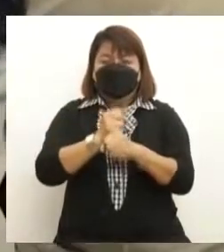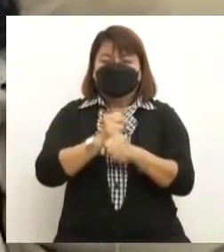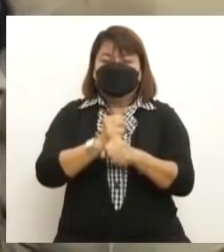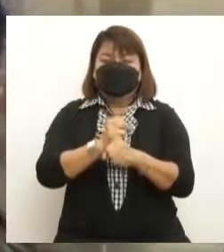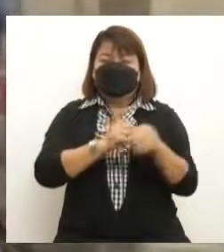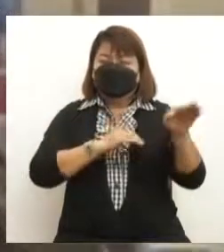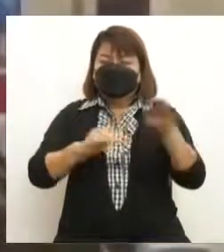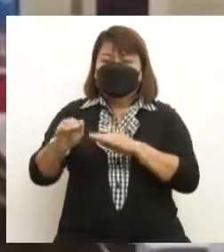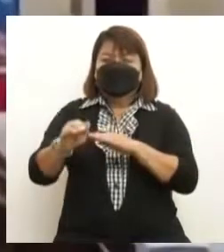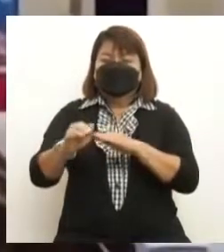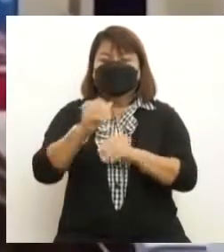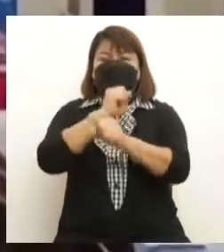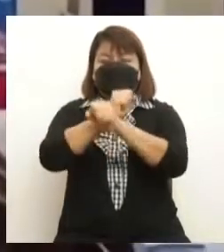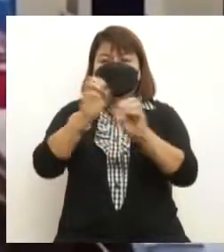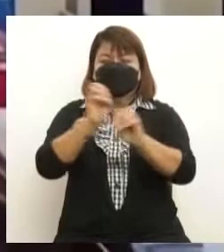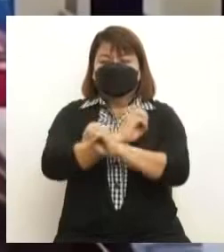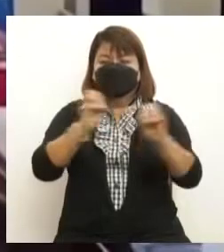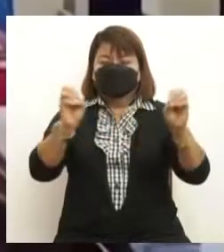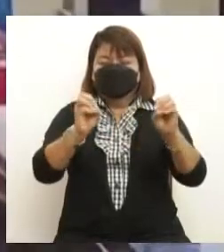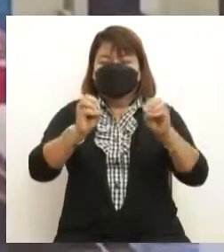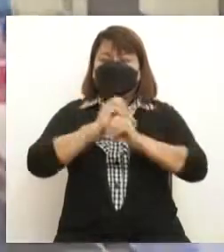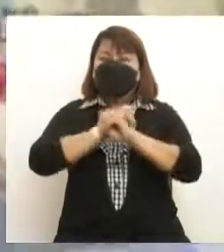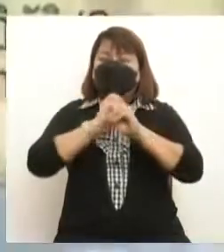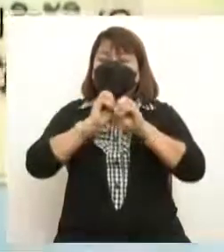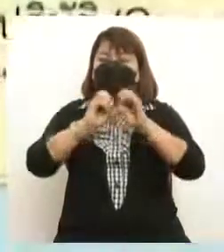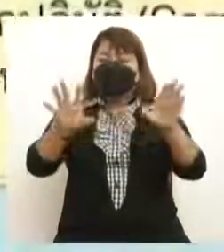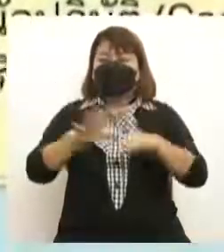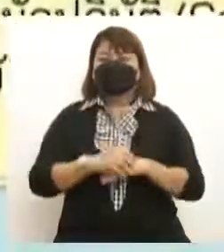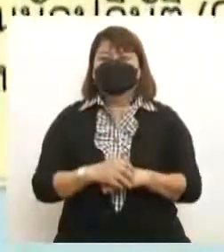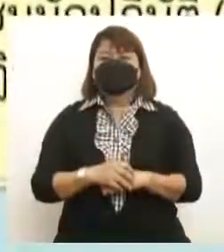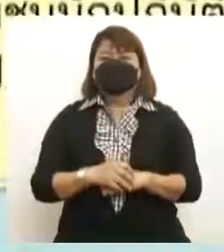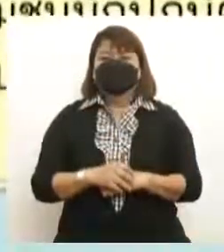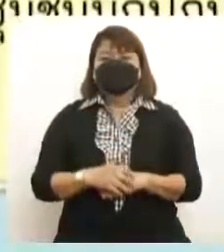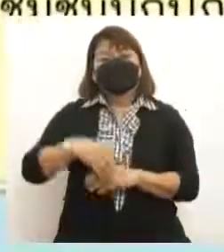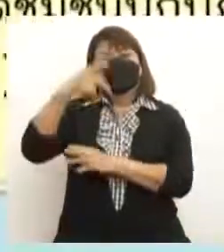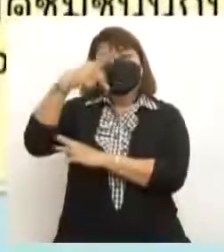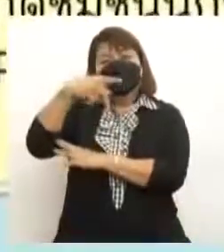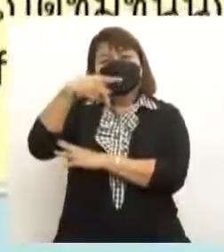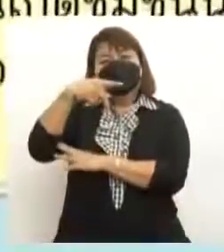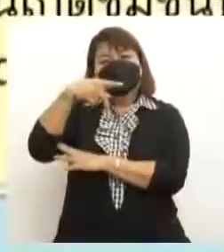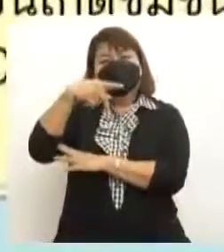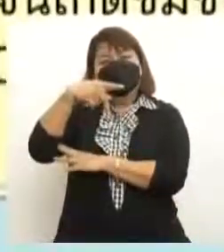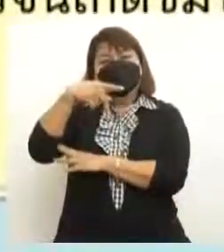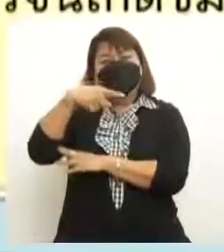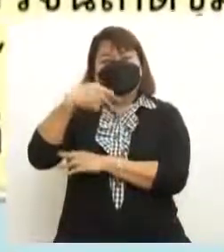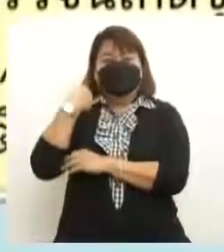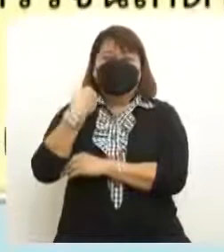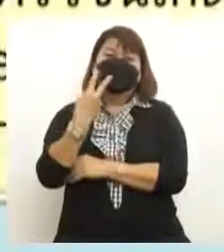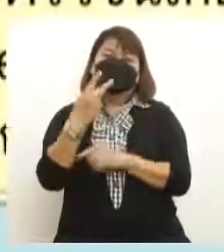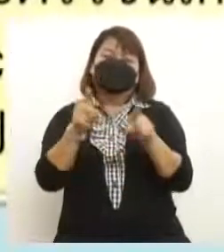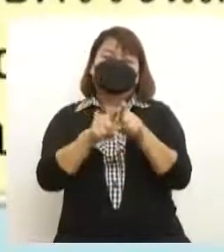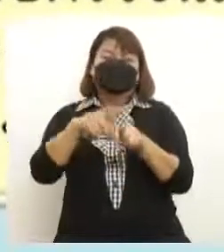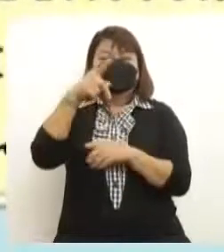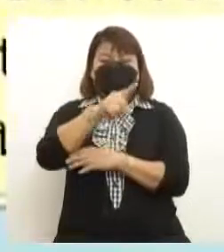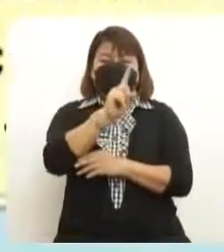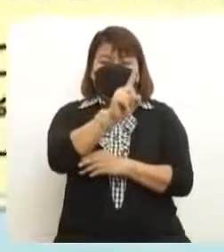พร้อมป้องกันไม่ให้เกิดการแพร่ระบาดค่ะสำหรับตัว P นะคะก็มี2 P เช่นเดียวกัน P แรกนะคะ